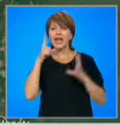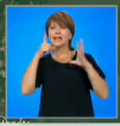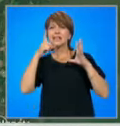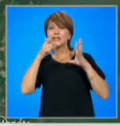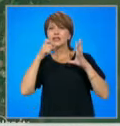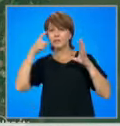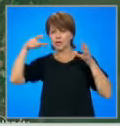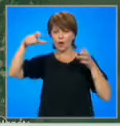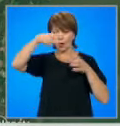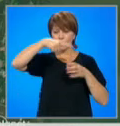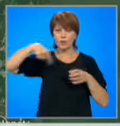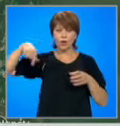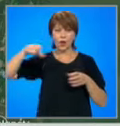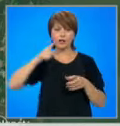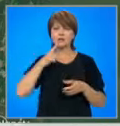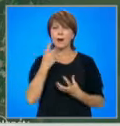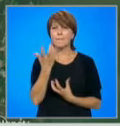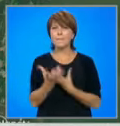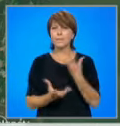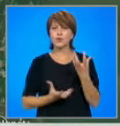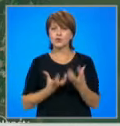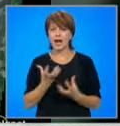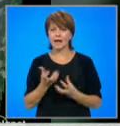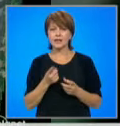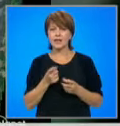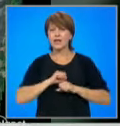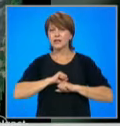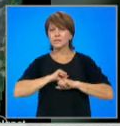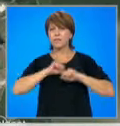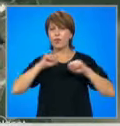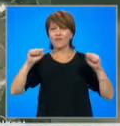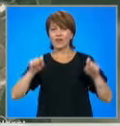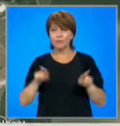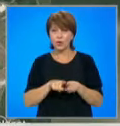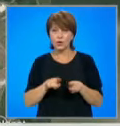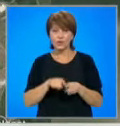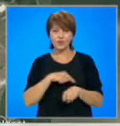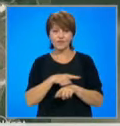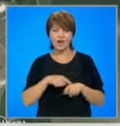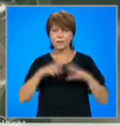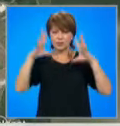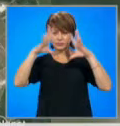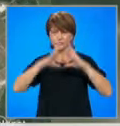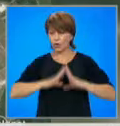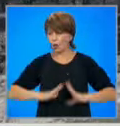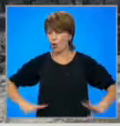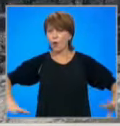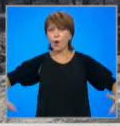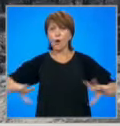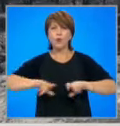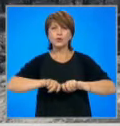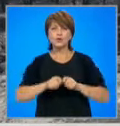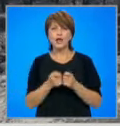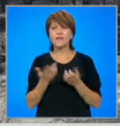показват дима от горските пожари в редица европейски страни. Те избухват често едновременно, изпепеляват огромни площи, унищожават домове